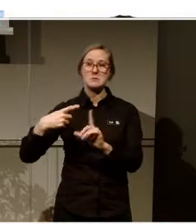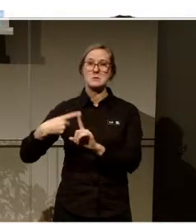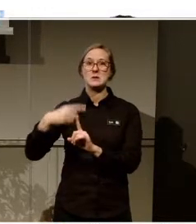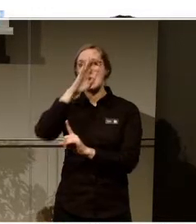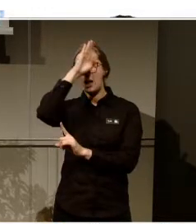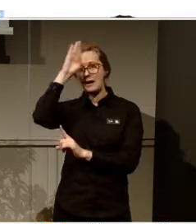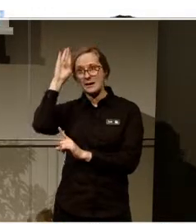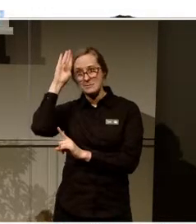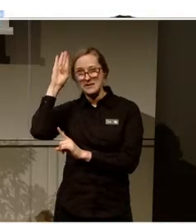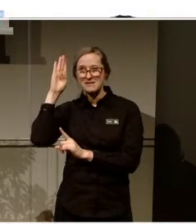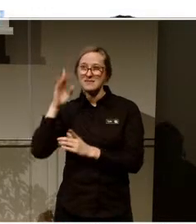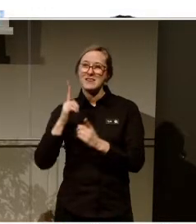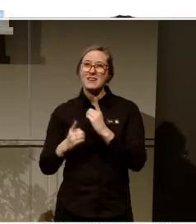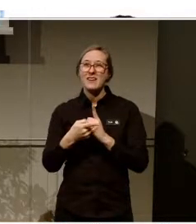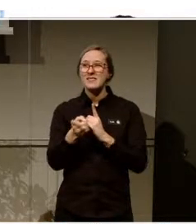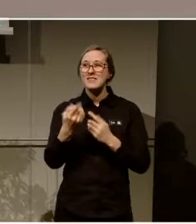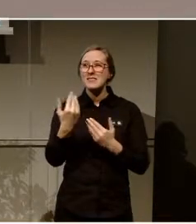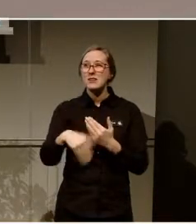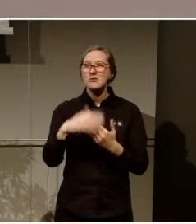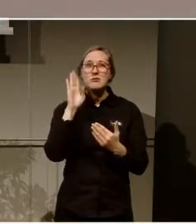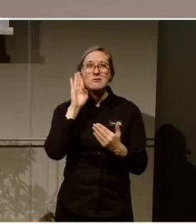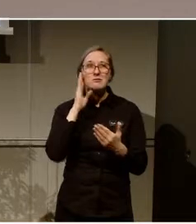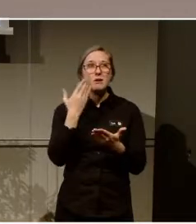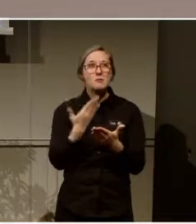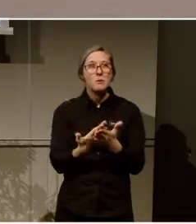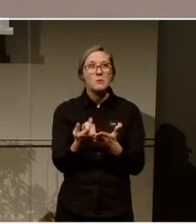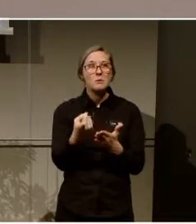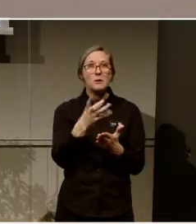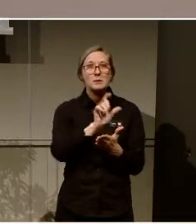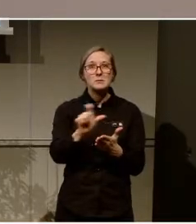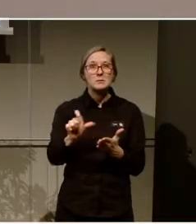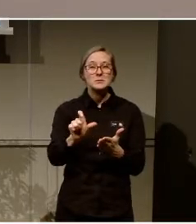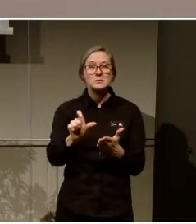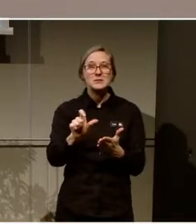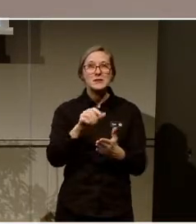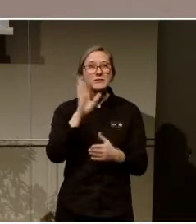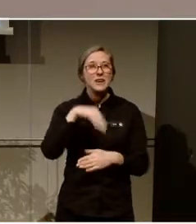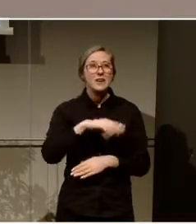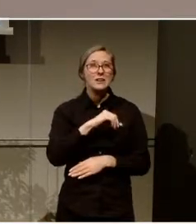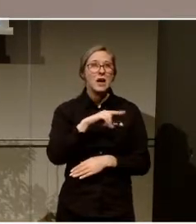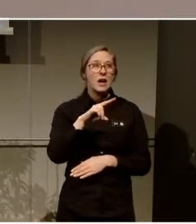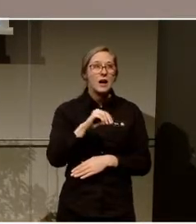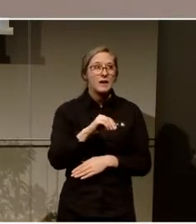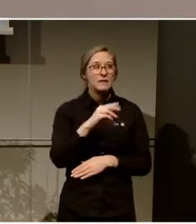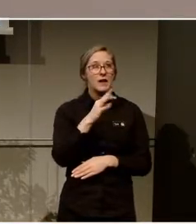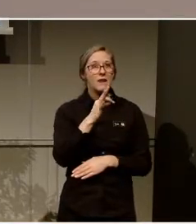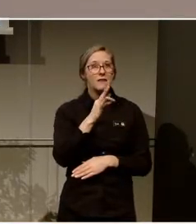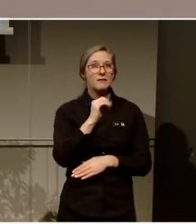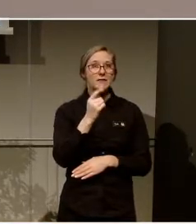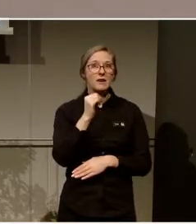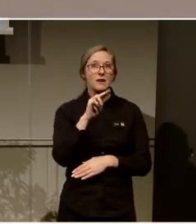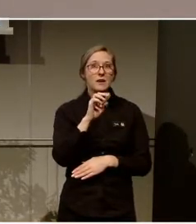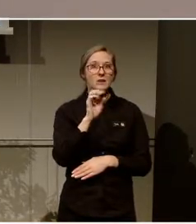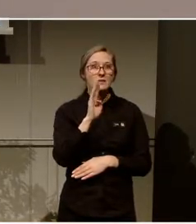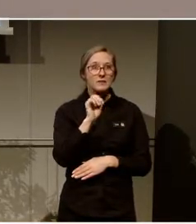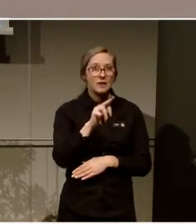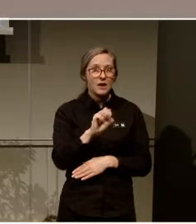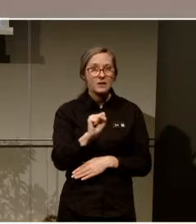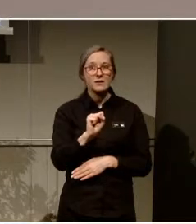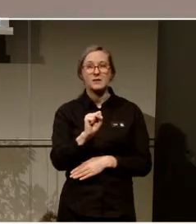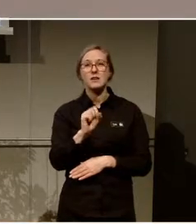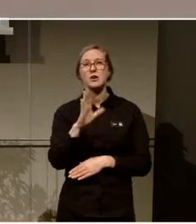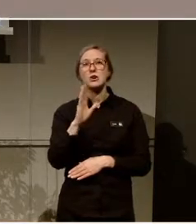Ni har säkert kanske lyssnat på några av dem här. Jag vet att Anna Fällender och Niklas Lundblad och Jan Gulliksen